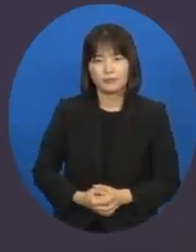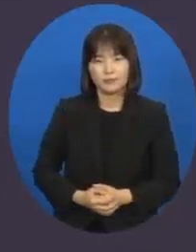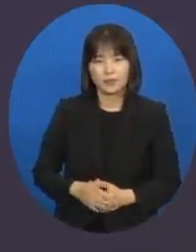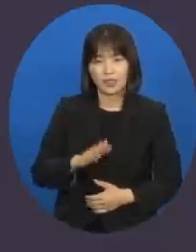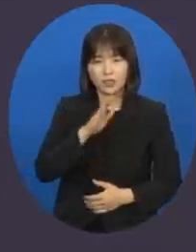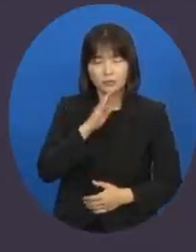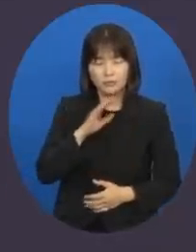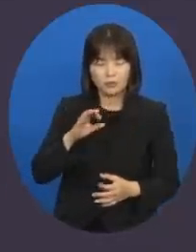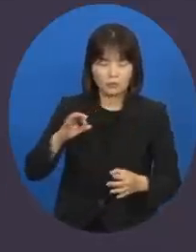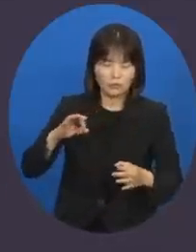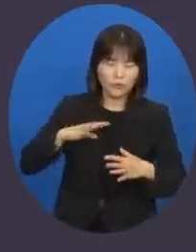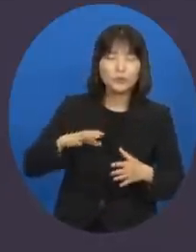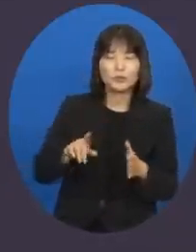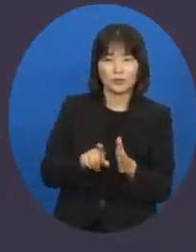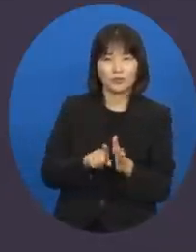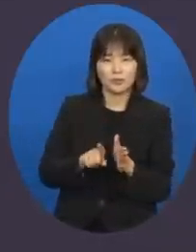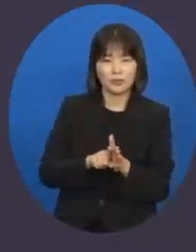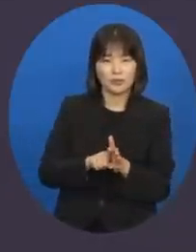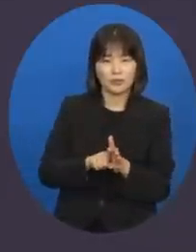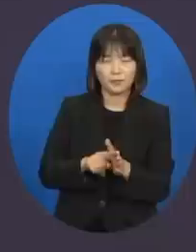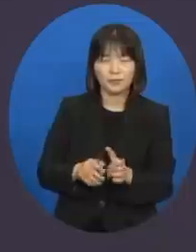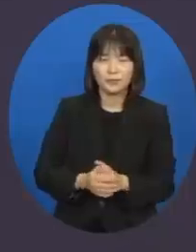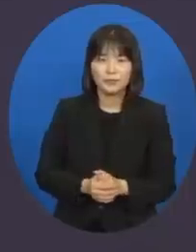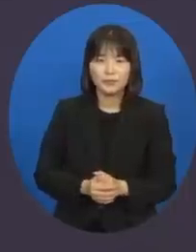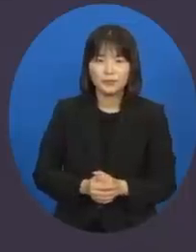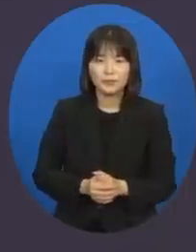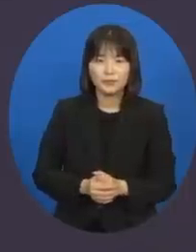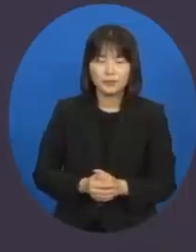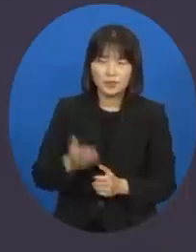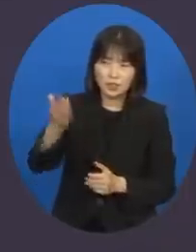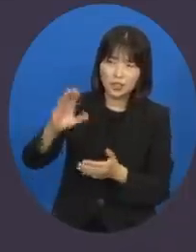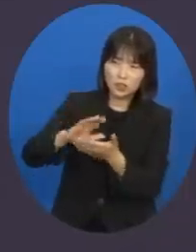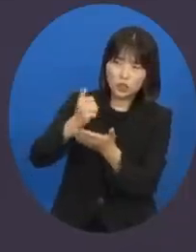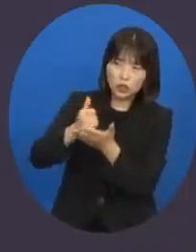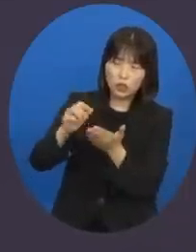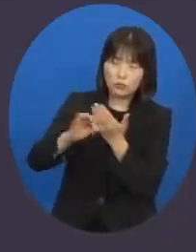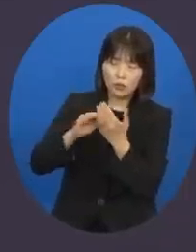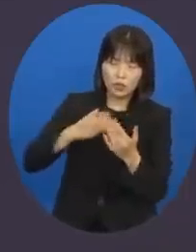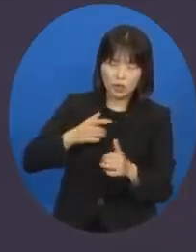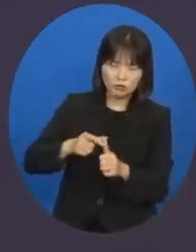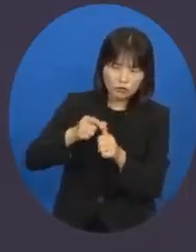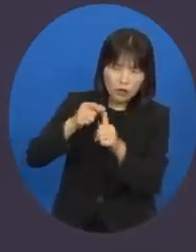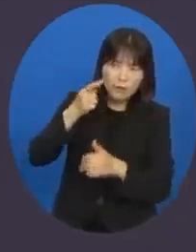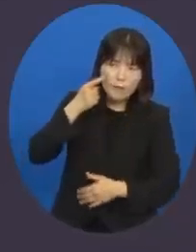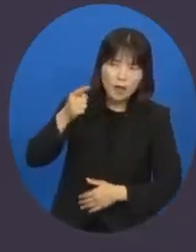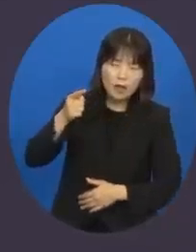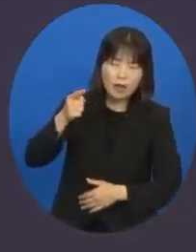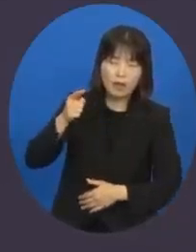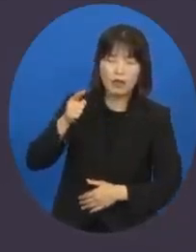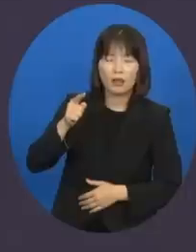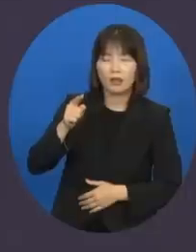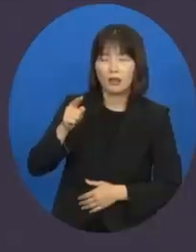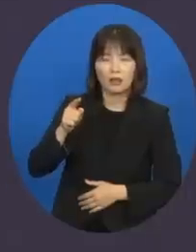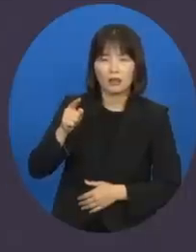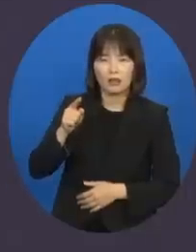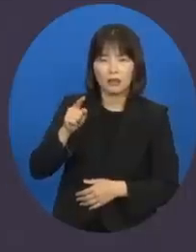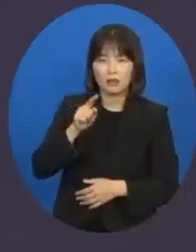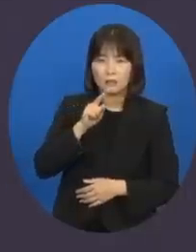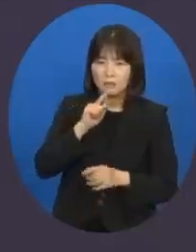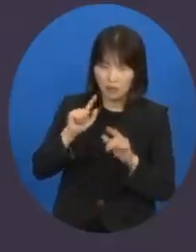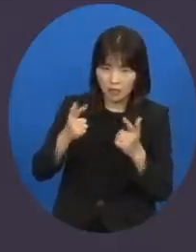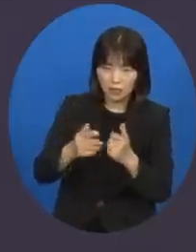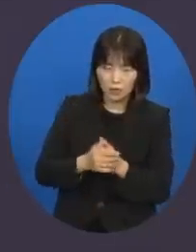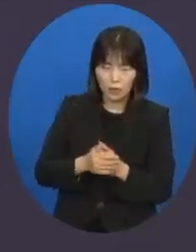놀라운 믿음입니다. 왜냐하면 당신이 그리스도라면 나를 구원해보라 라는 요청이 아니기 때문에 그래요. 당신이